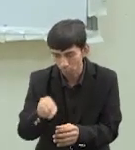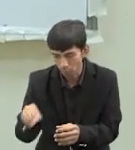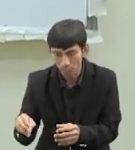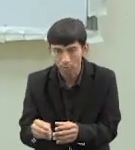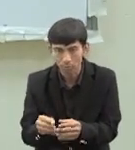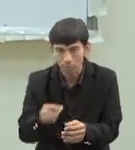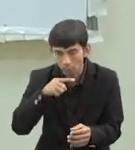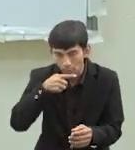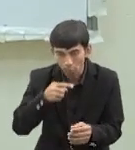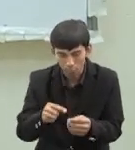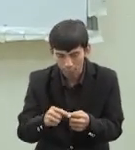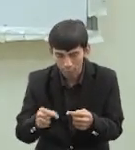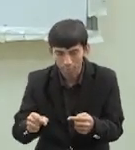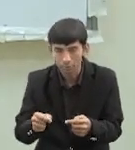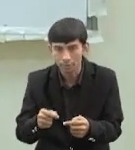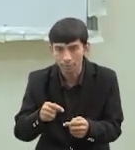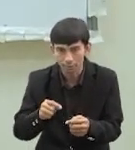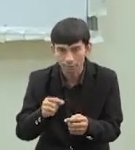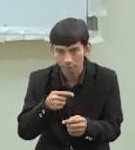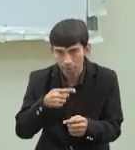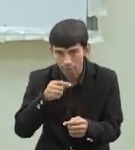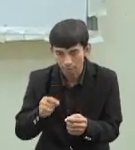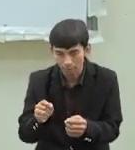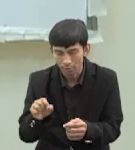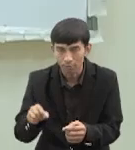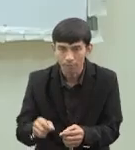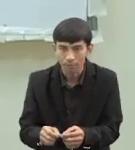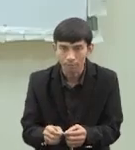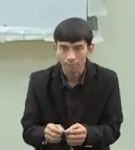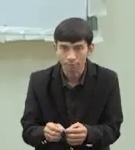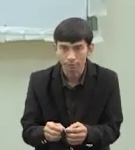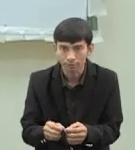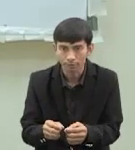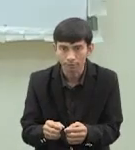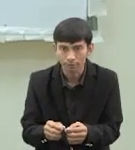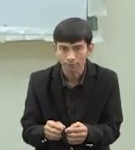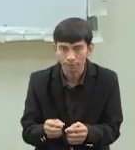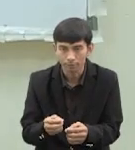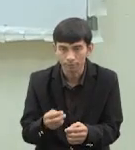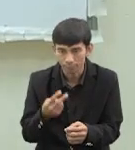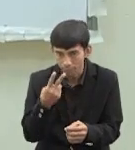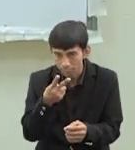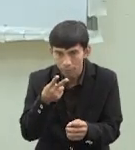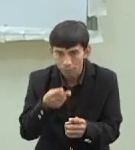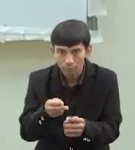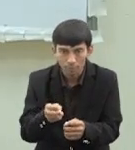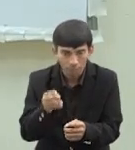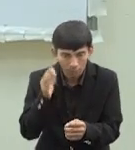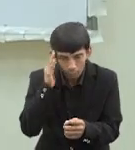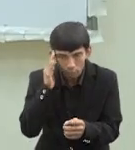đại đường ngô cặp bạc thân nàm. Từ tam chồng nàm mân áo khliệt.